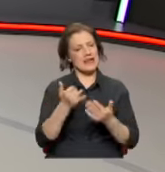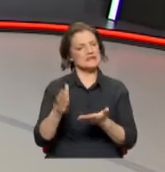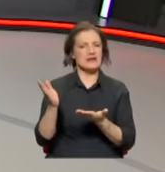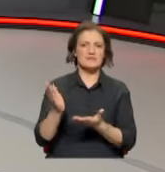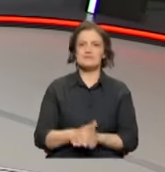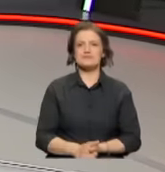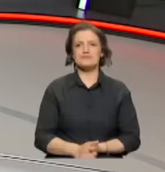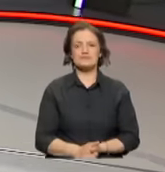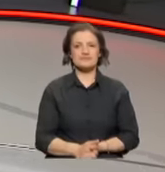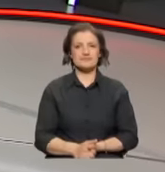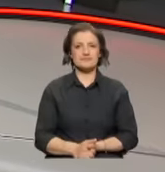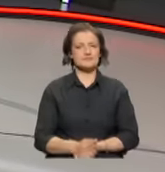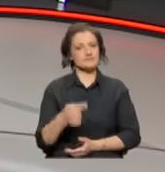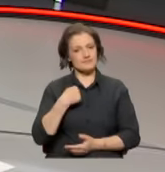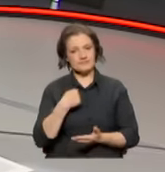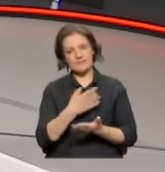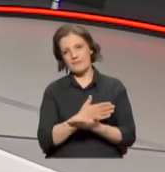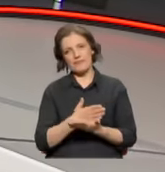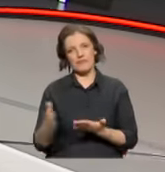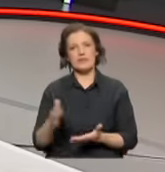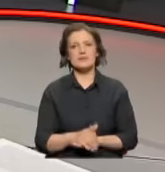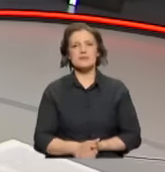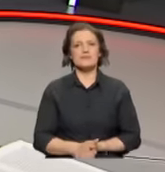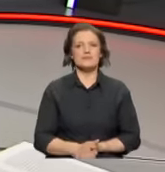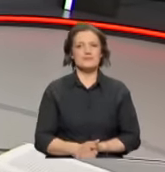eğlensinler. Biz de devam edelim.